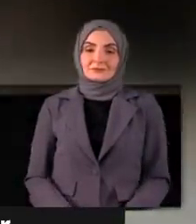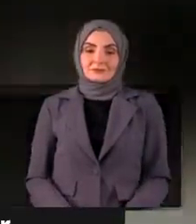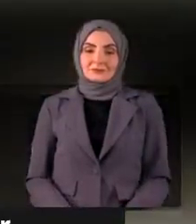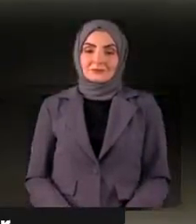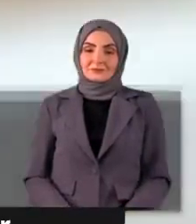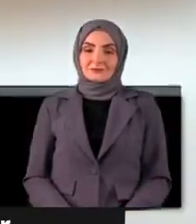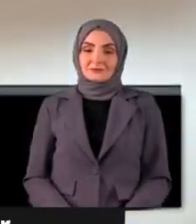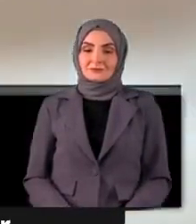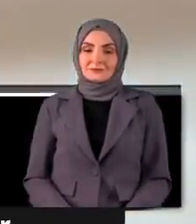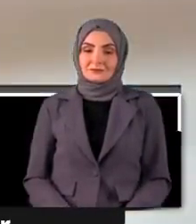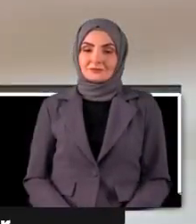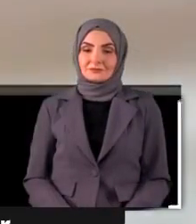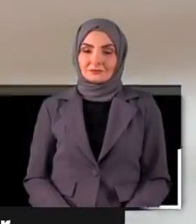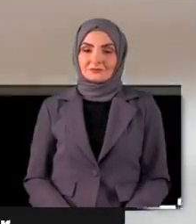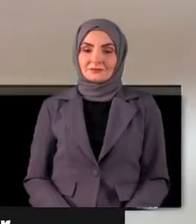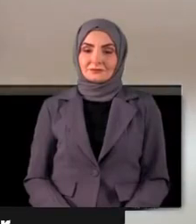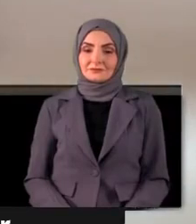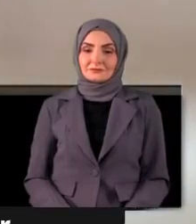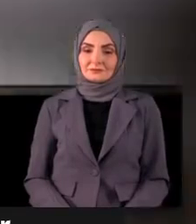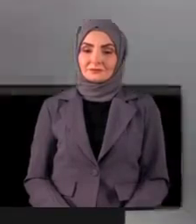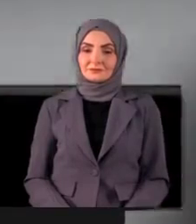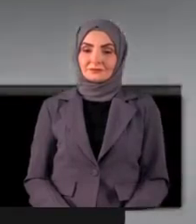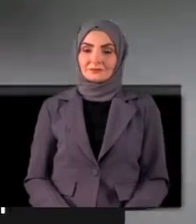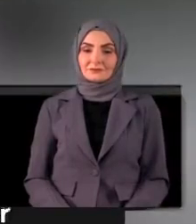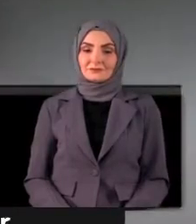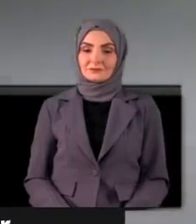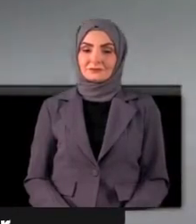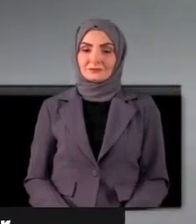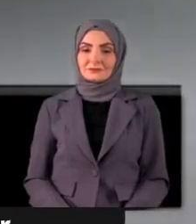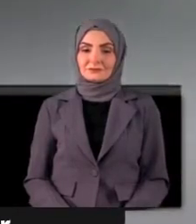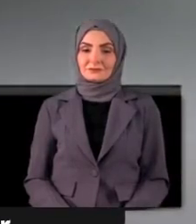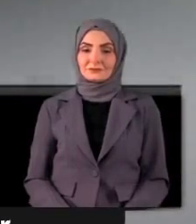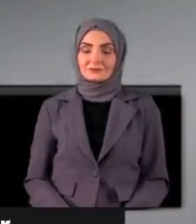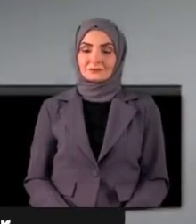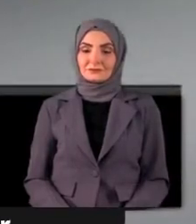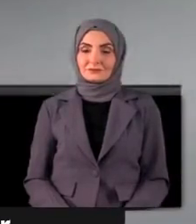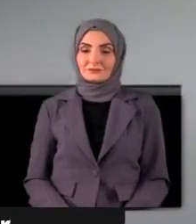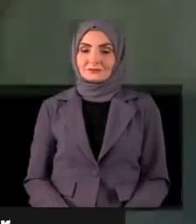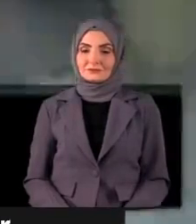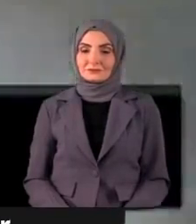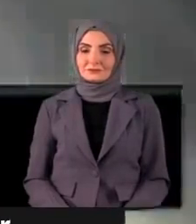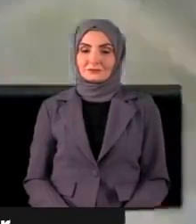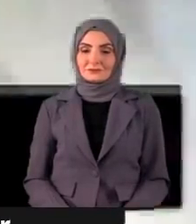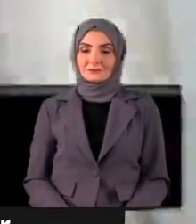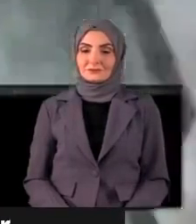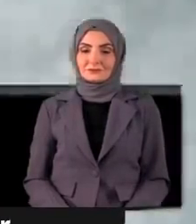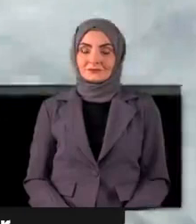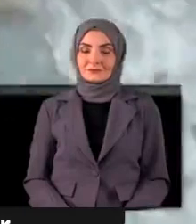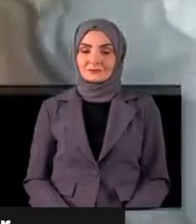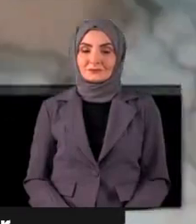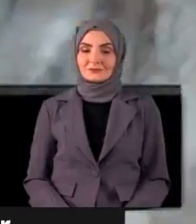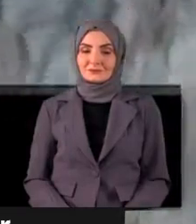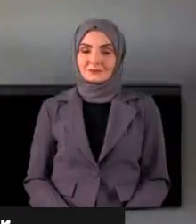Maşallah. Kurtarın beni diyor. Tamam, kurtaracağız de seni, kurtaracağız. İkra Nur 6 gün boyunca burada durmuş. Muhammed ışığı görüyor